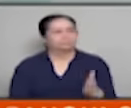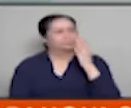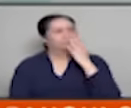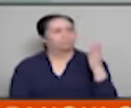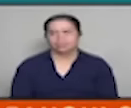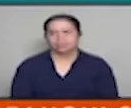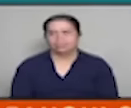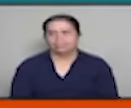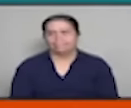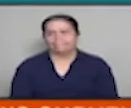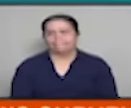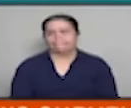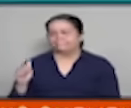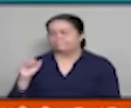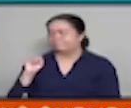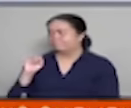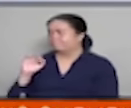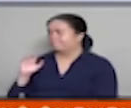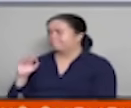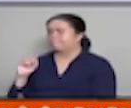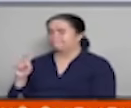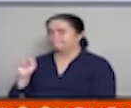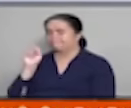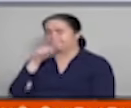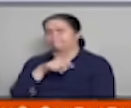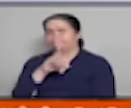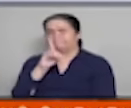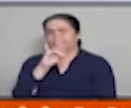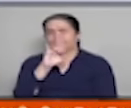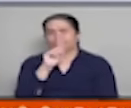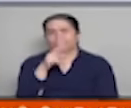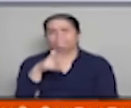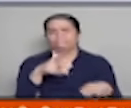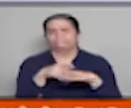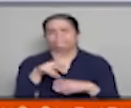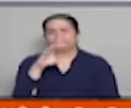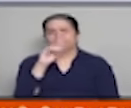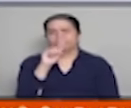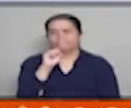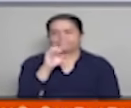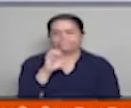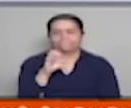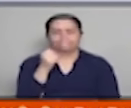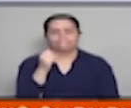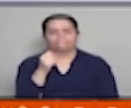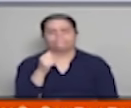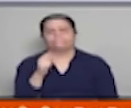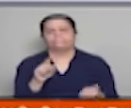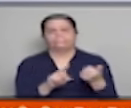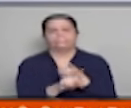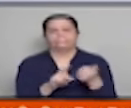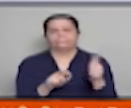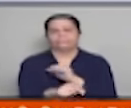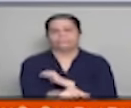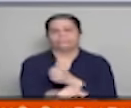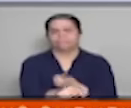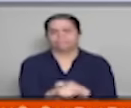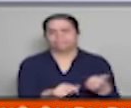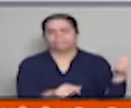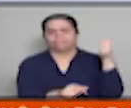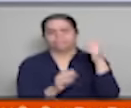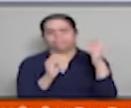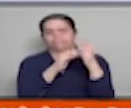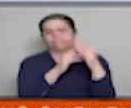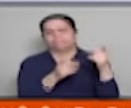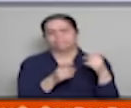po, Chairman, ha? Okay, mga sir. Sige po, doon po sa DILG, magsasampa po kayo ng kasong grave abuse of authority. Siguro po, isama na yung